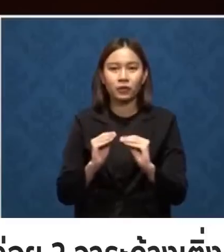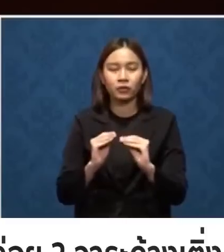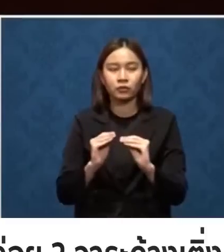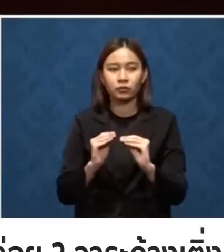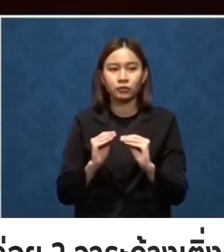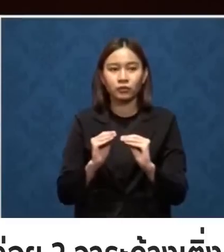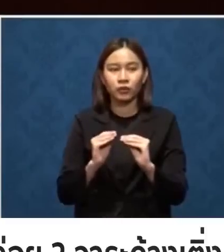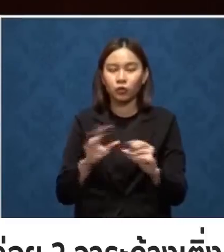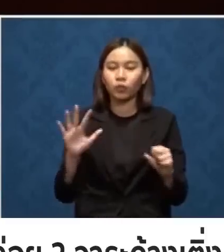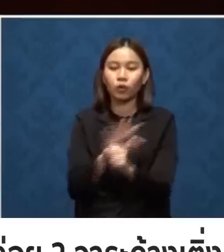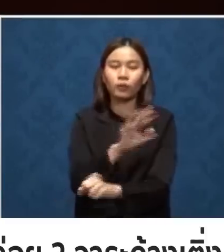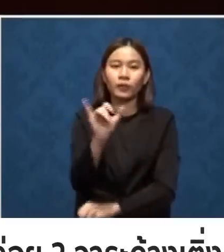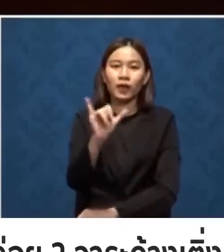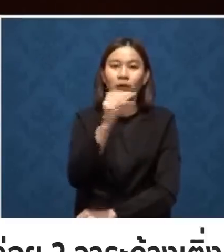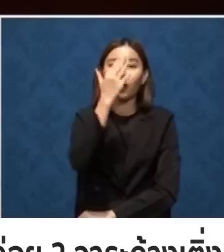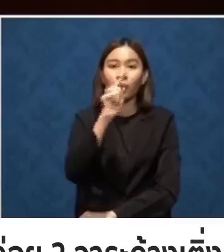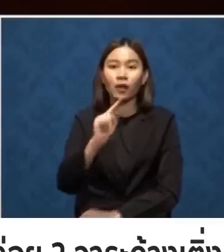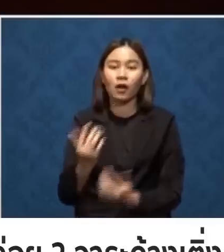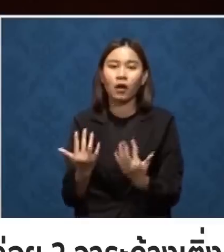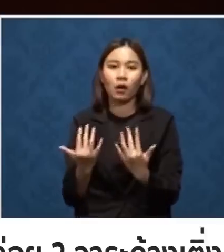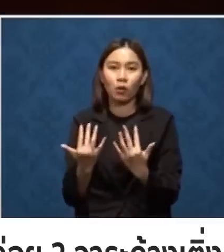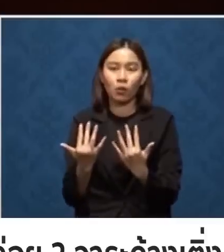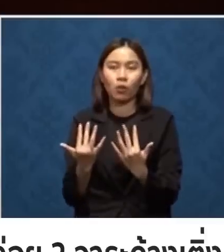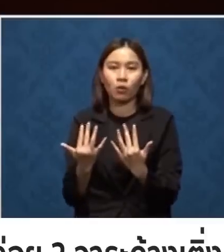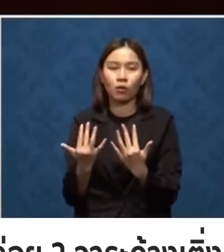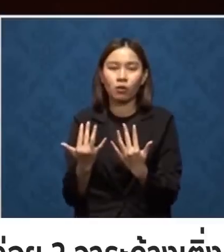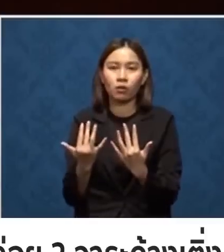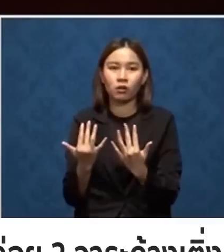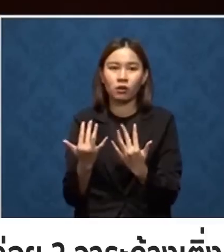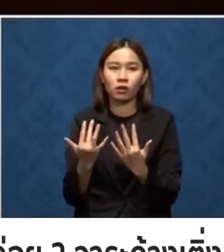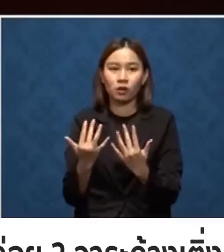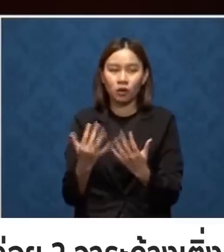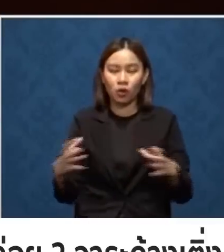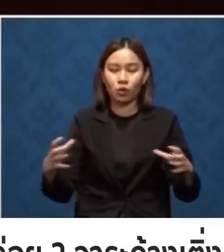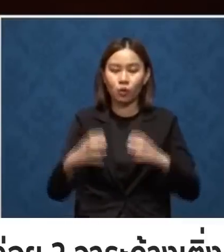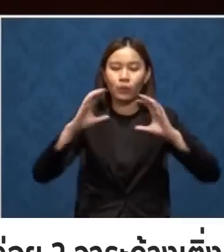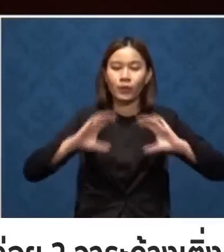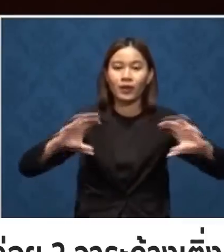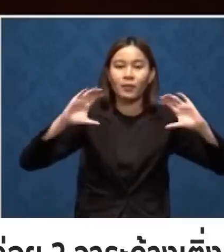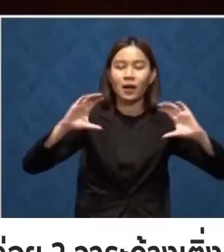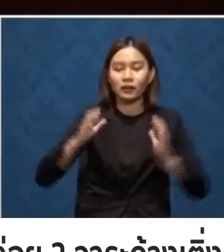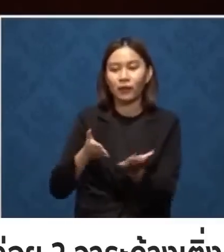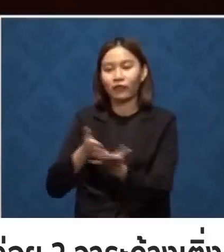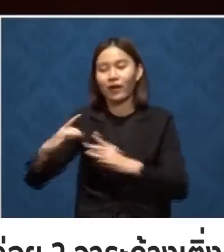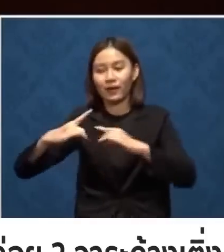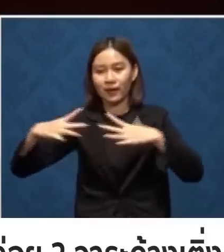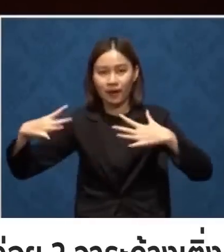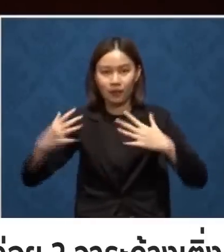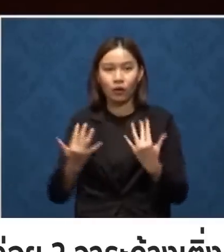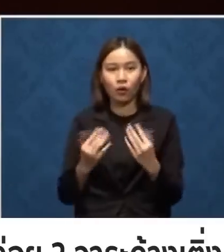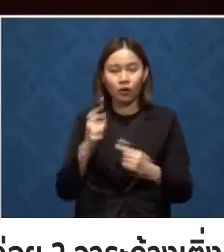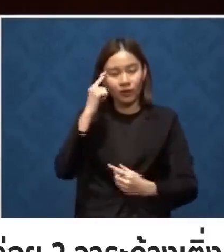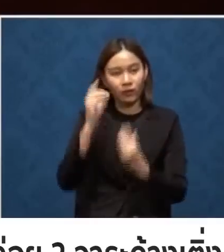พอ272จบแล้วเนี่ยมันต้องโหวตวาระที่1 ค่ะ ฉะนั้นอาจารย์ต้องหาวิธีในการที่จะเอาวาระที่1ออก